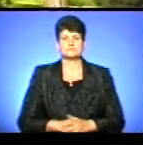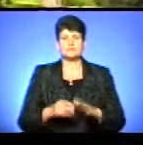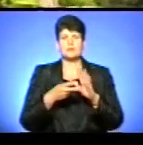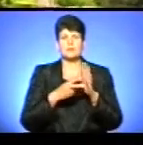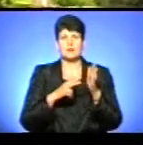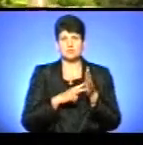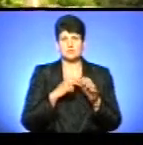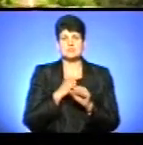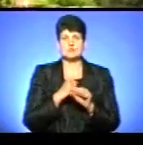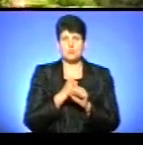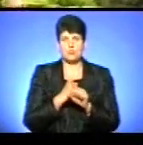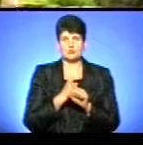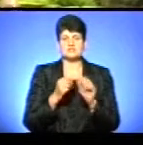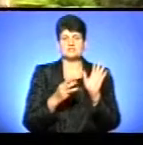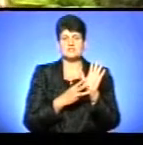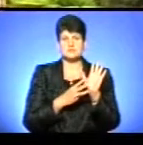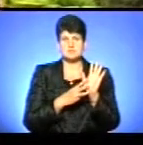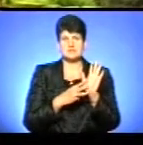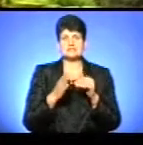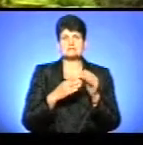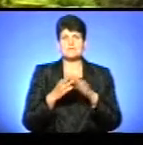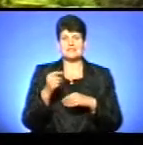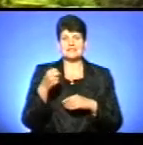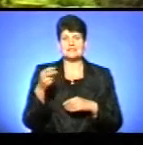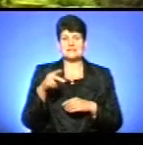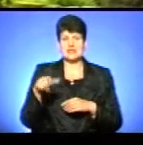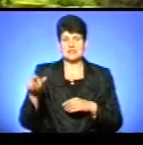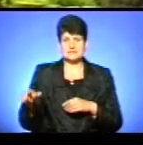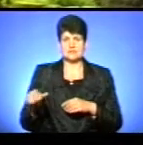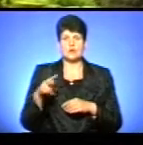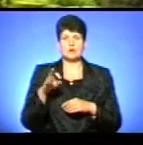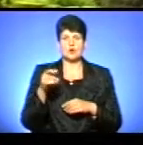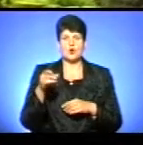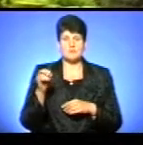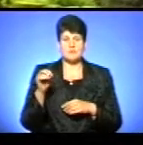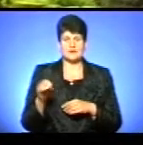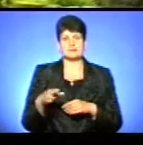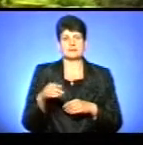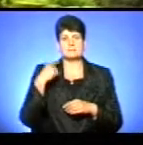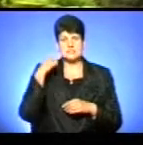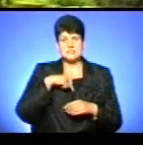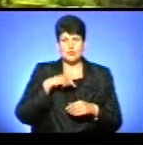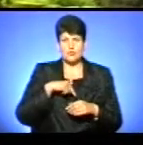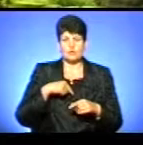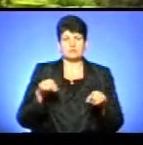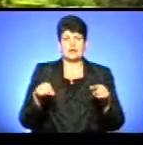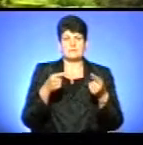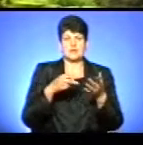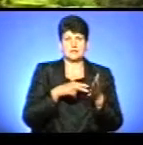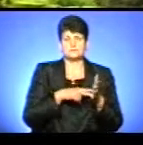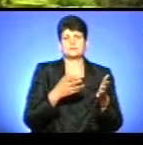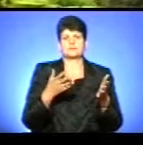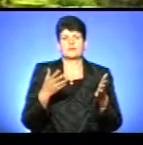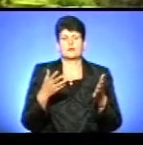Планується роботу, власне, 8 спеціалістів. Це логопеди, психологи, дефектологи, реабілітатори, які, власне,